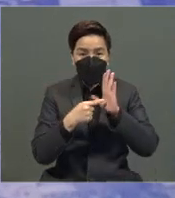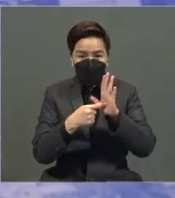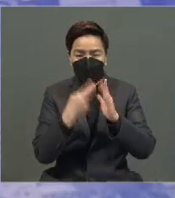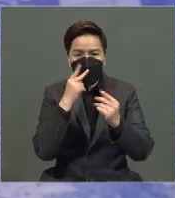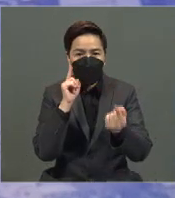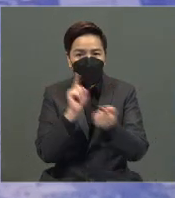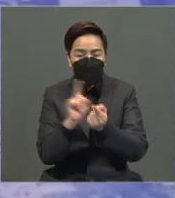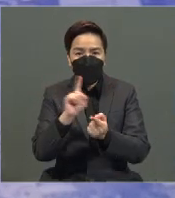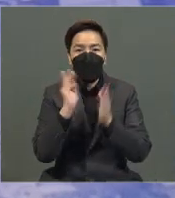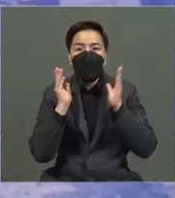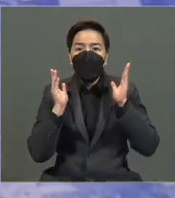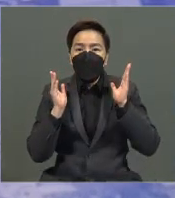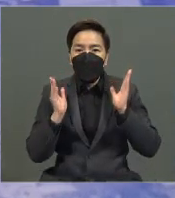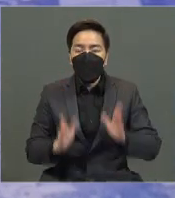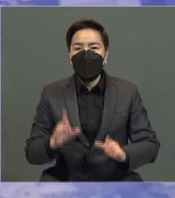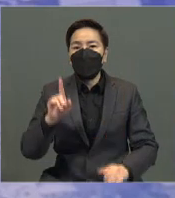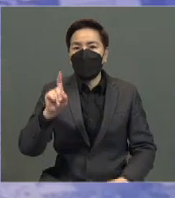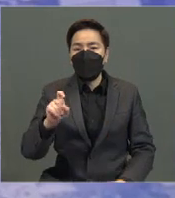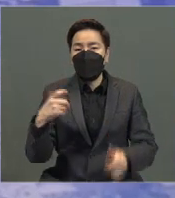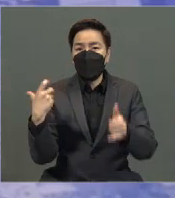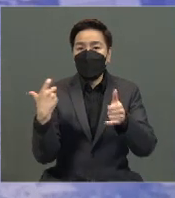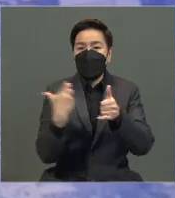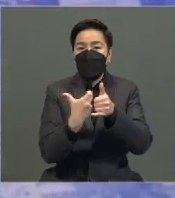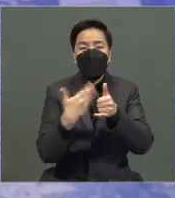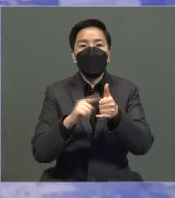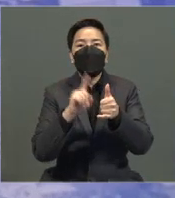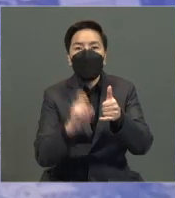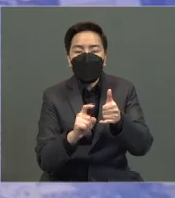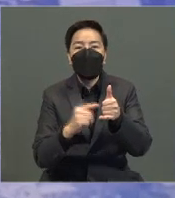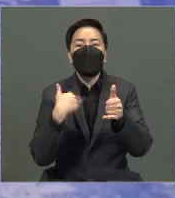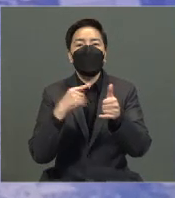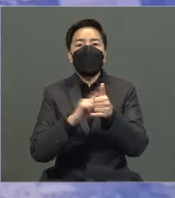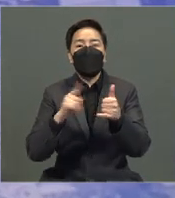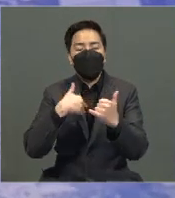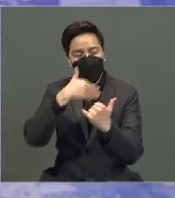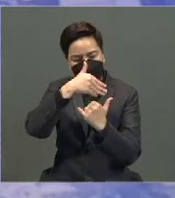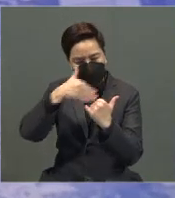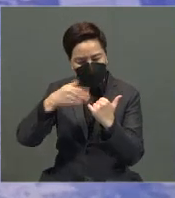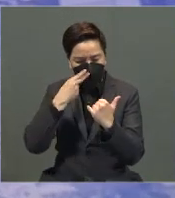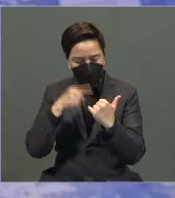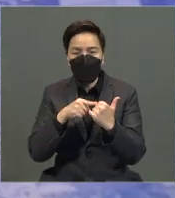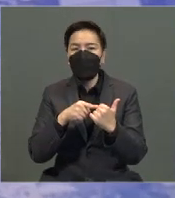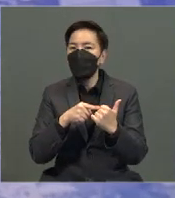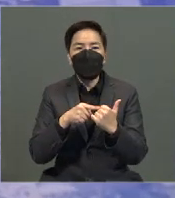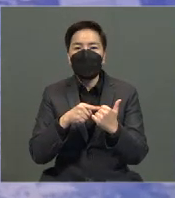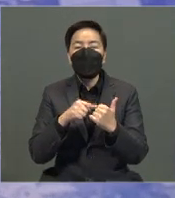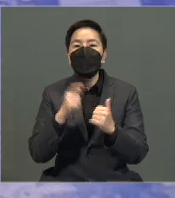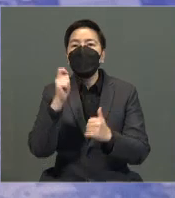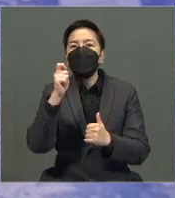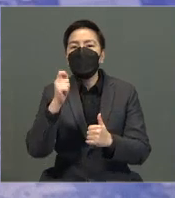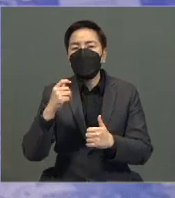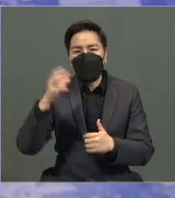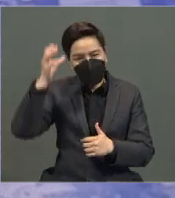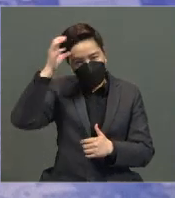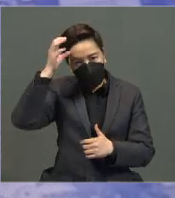ามีผู้ที่เสียชีวิตหลังการฉีดวัคซีนแต่เมื่อมีการตรวจชันสูตรแล้วก็พบว่ามีการอักเสบของเยื่อหุ้ม